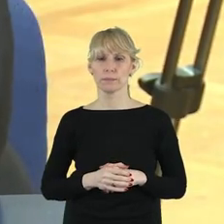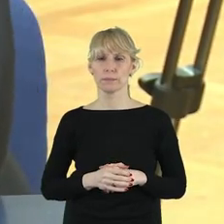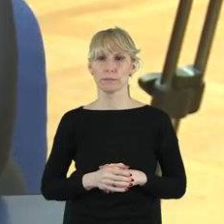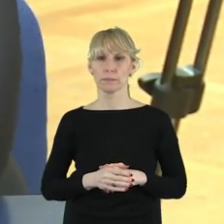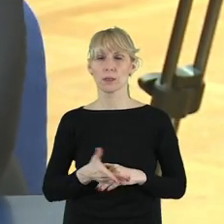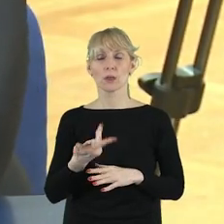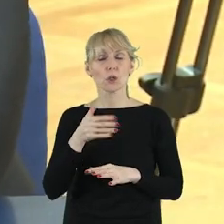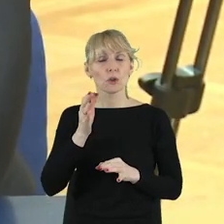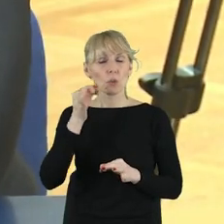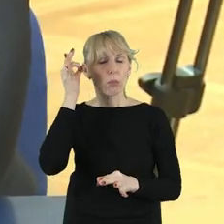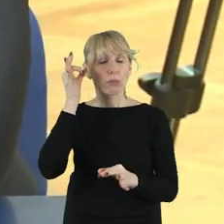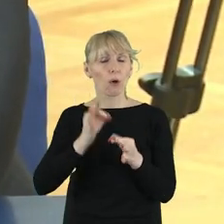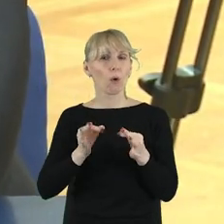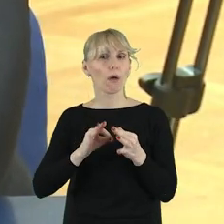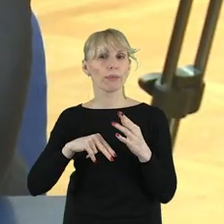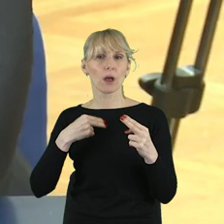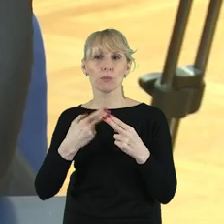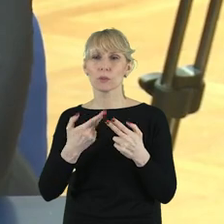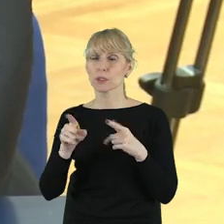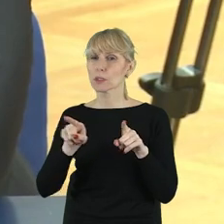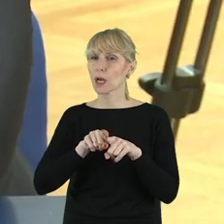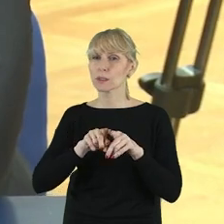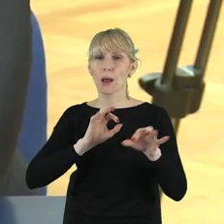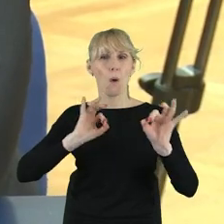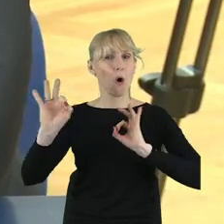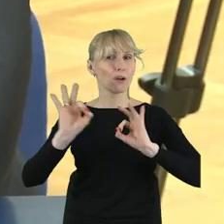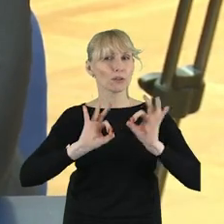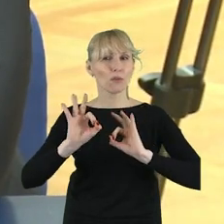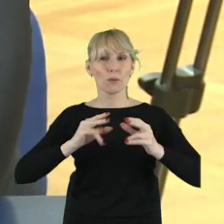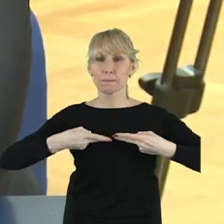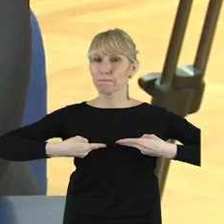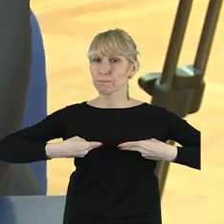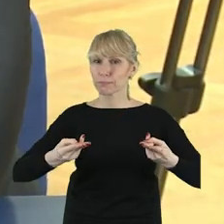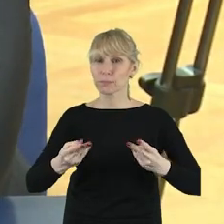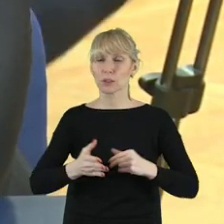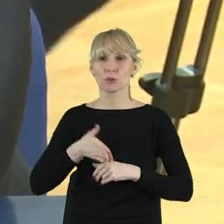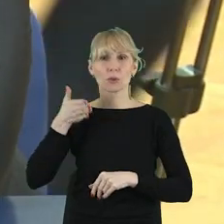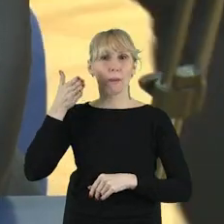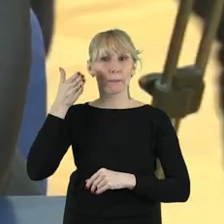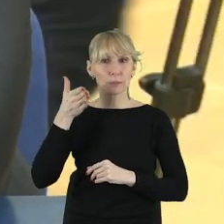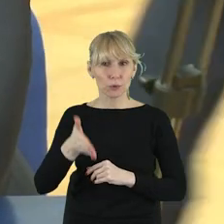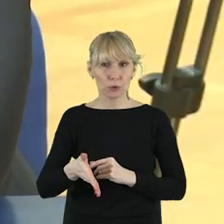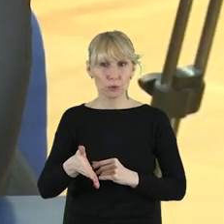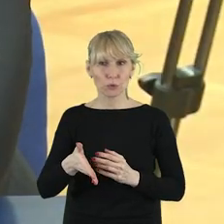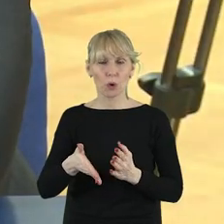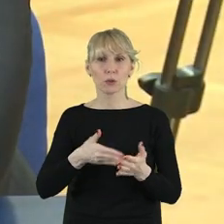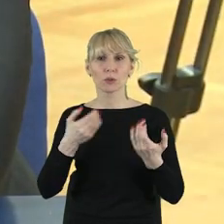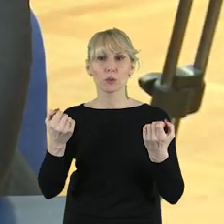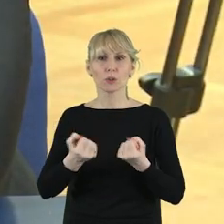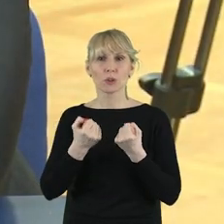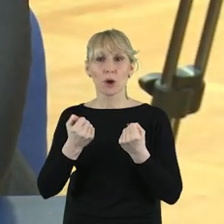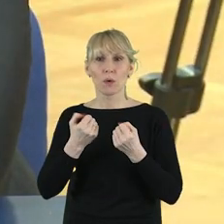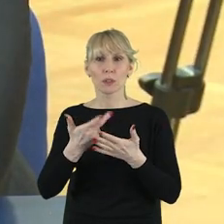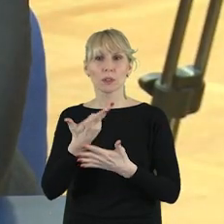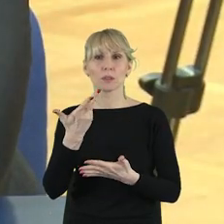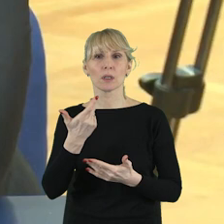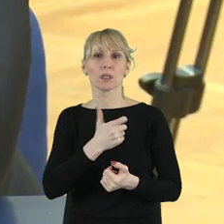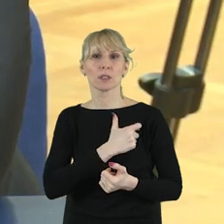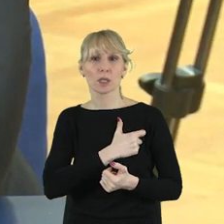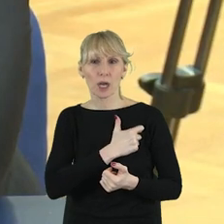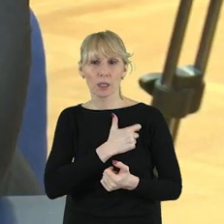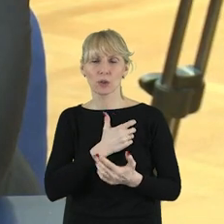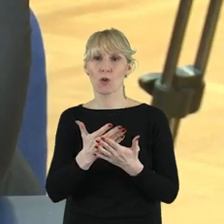do przyszłości świadczenia tam usług kardiologii interwencyjnej, do